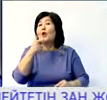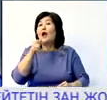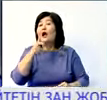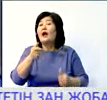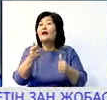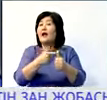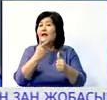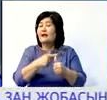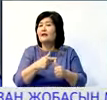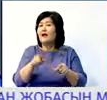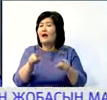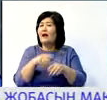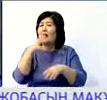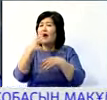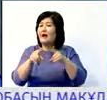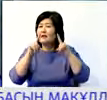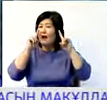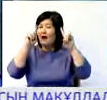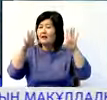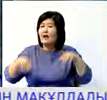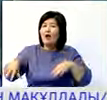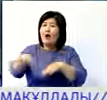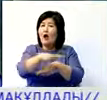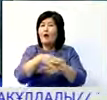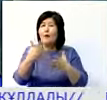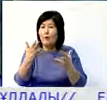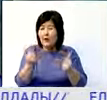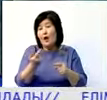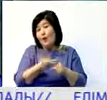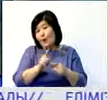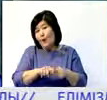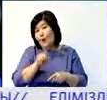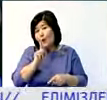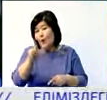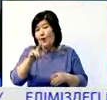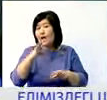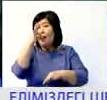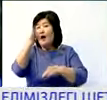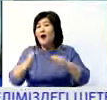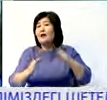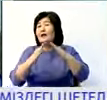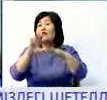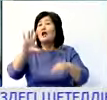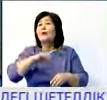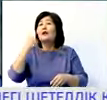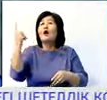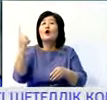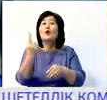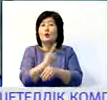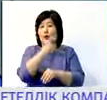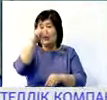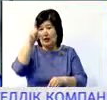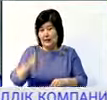Гагариннің есімі 6 құрлыққа тарап, шартарапты мойындатты. Себебі ол ғарыш кеңістігінде болған тұңғыш адамзат